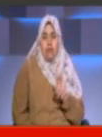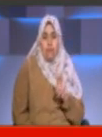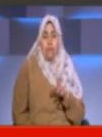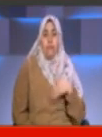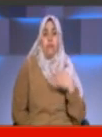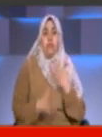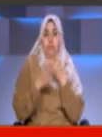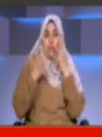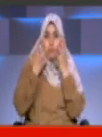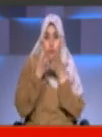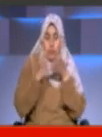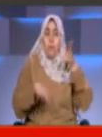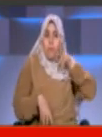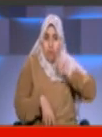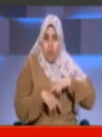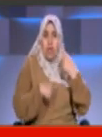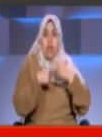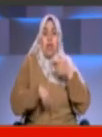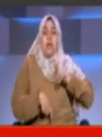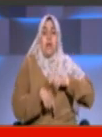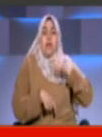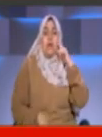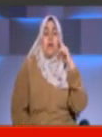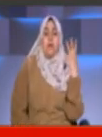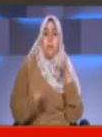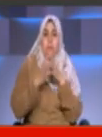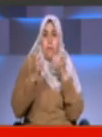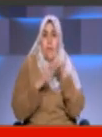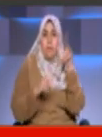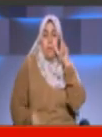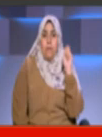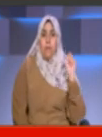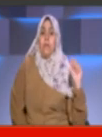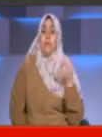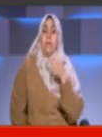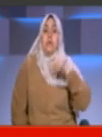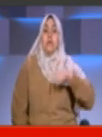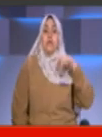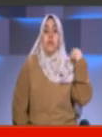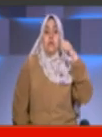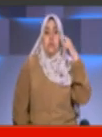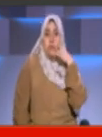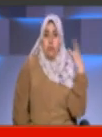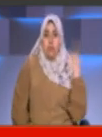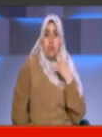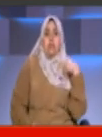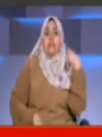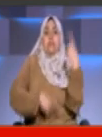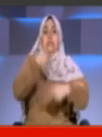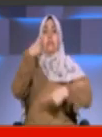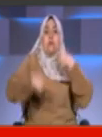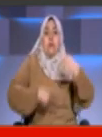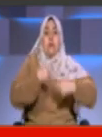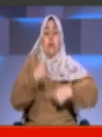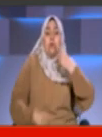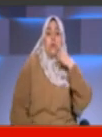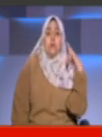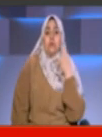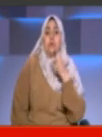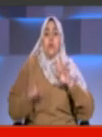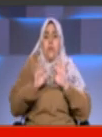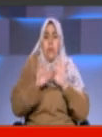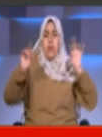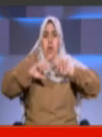إذن مشاهدينا مرة أخرى أعيد على حضراتكم هذا البيان العاجل الصادر من وزارة الداخلية استمرارا لجهود وزارة